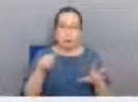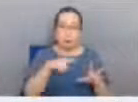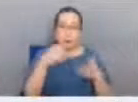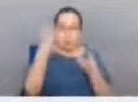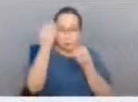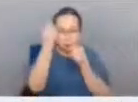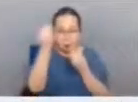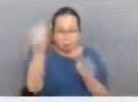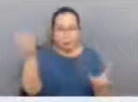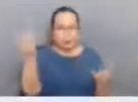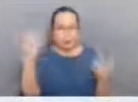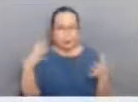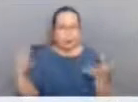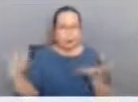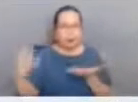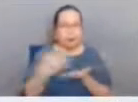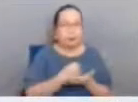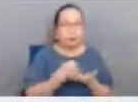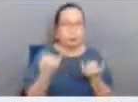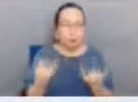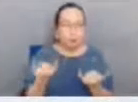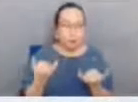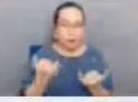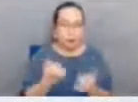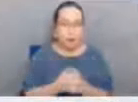Team for COVID-19.